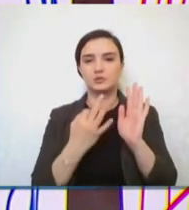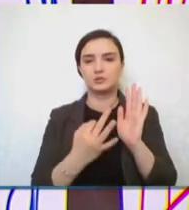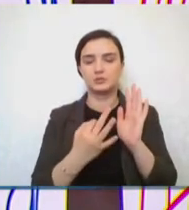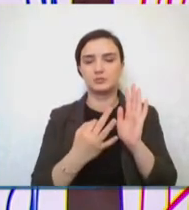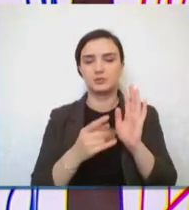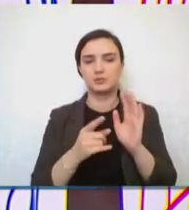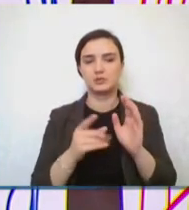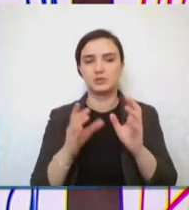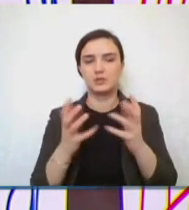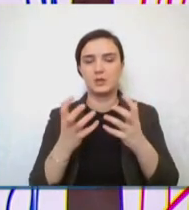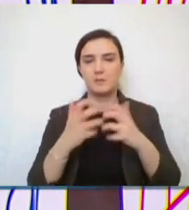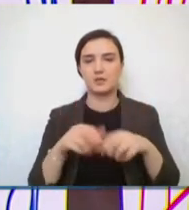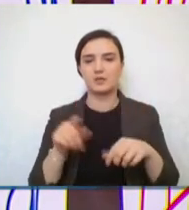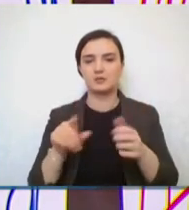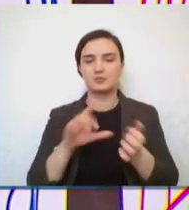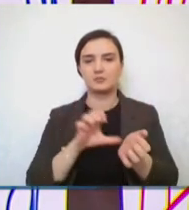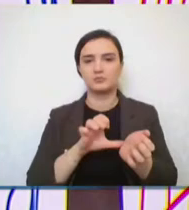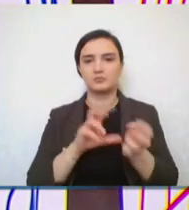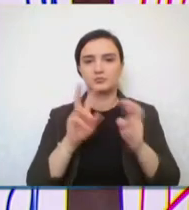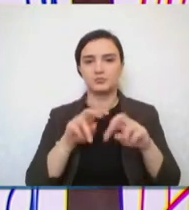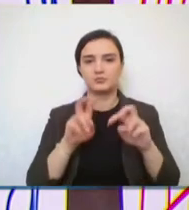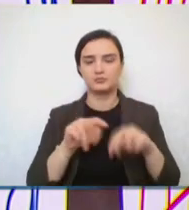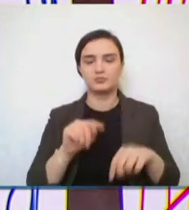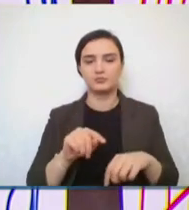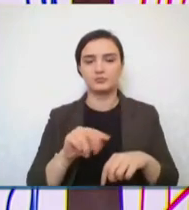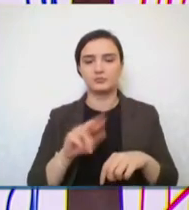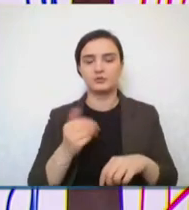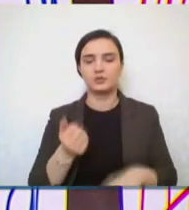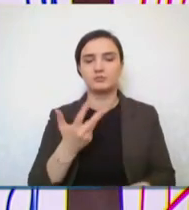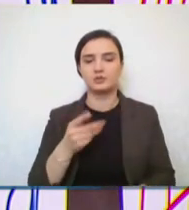ხშირად მაგით ზომავთ და რამდენად